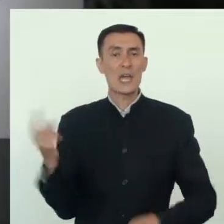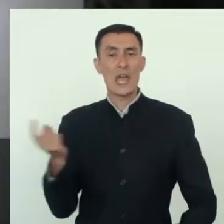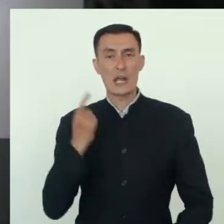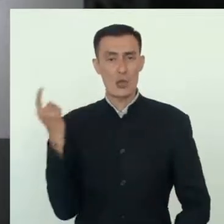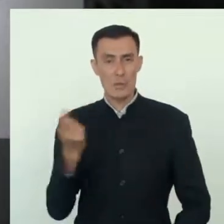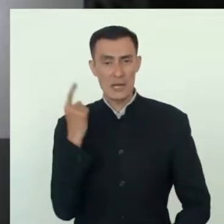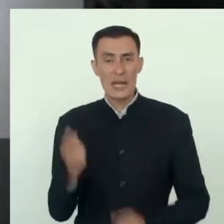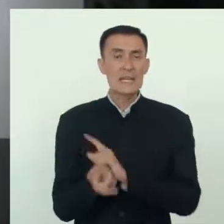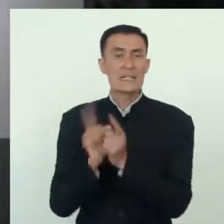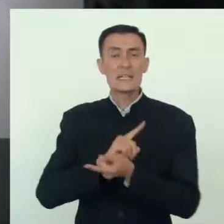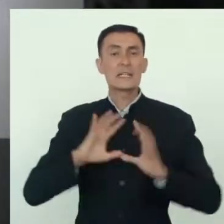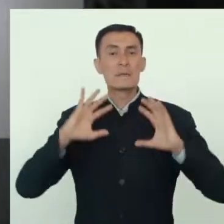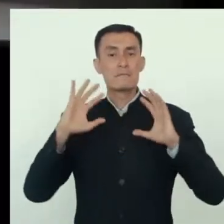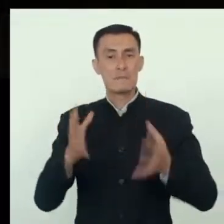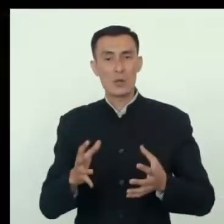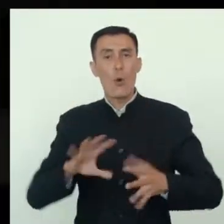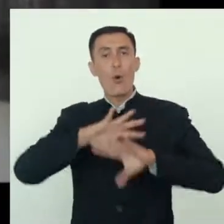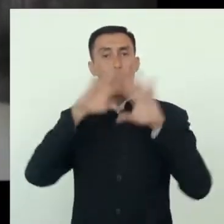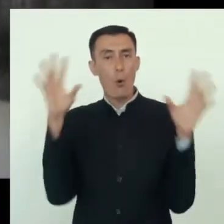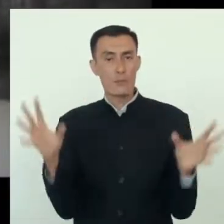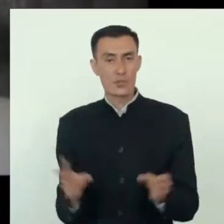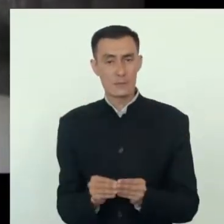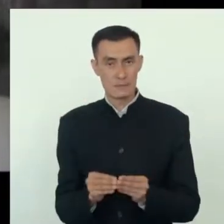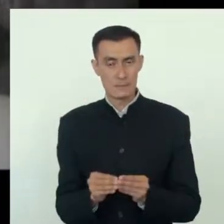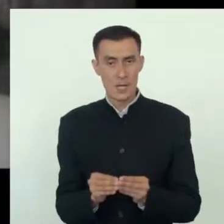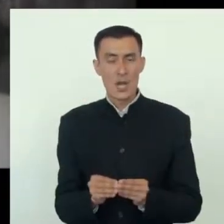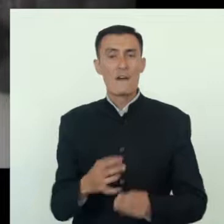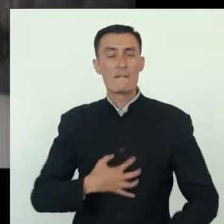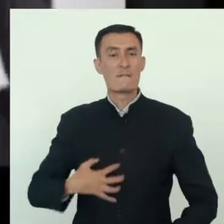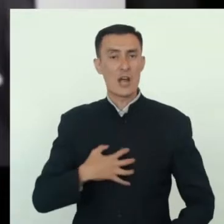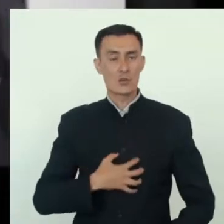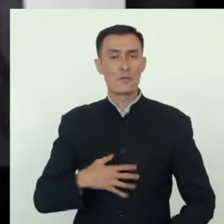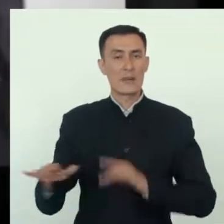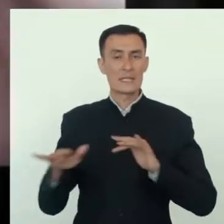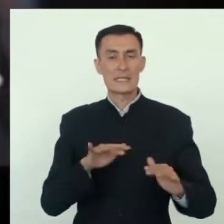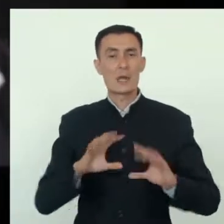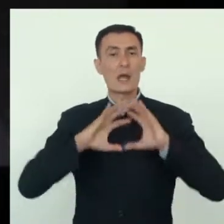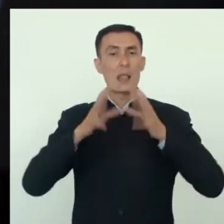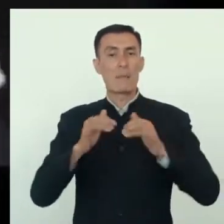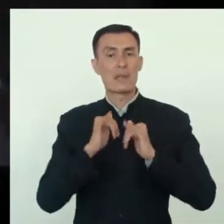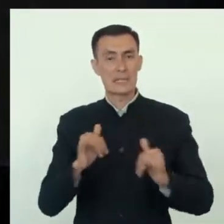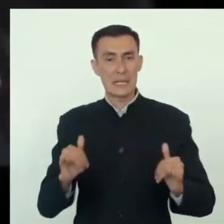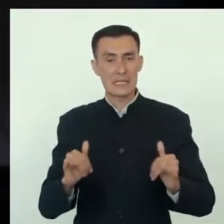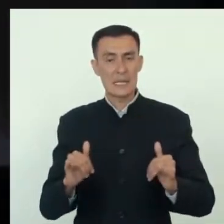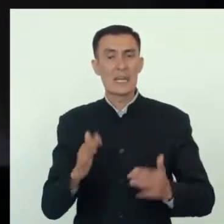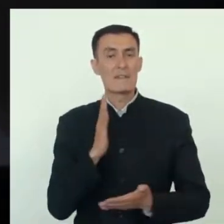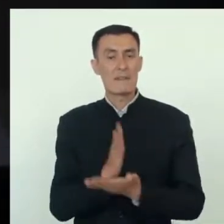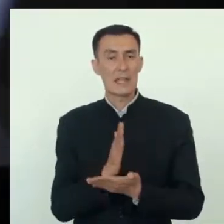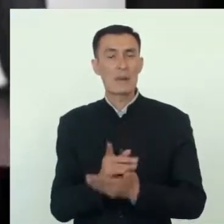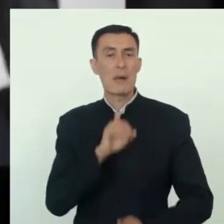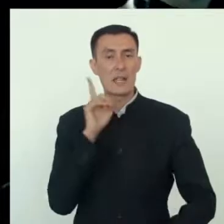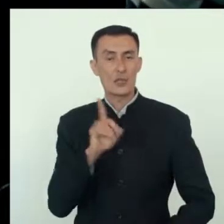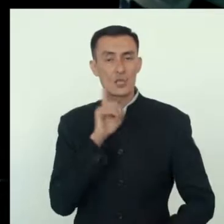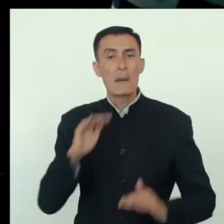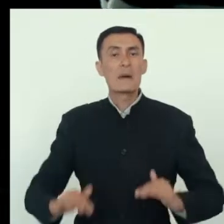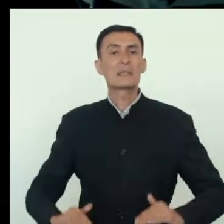рыночная экономика делает мир цельным, живым организмом. Ключевую роль в процессе глобализации играет молодежь,